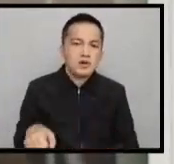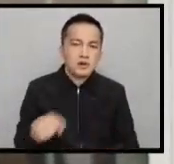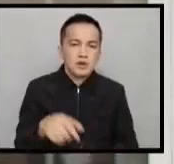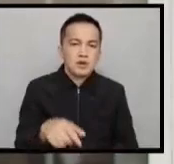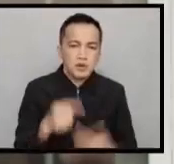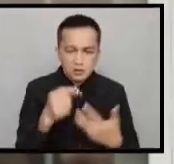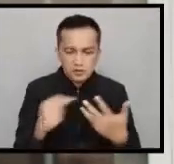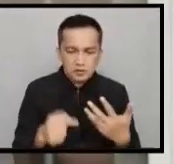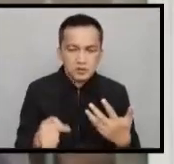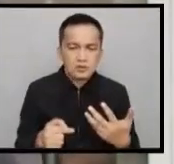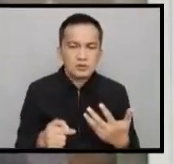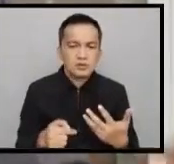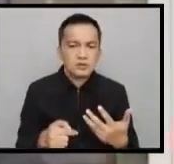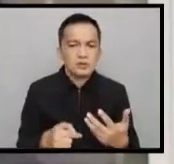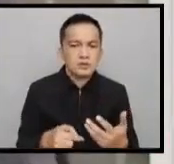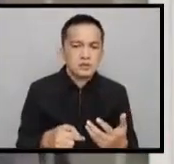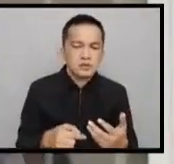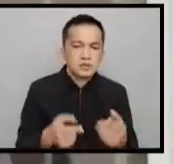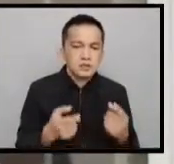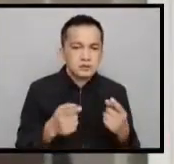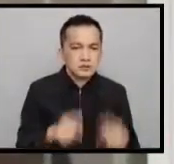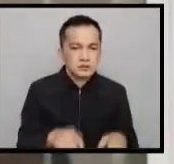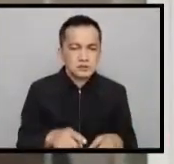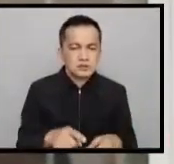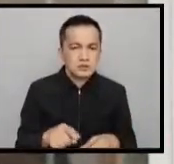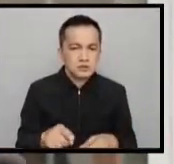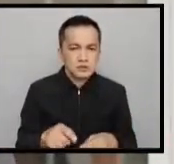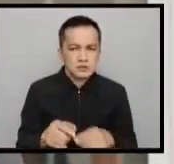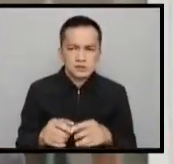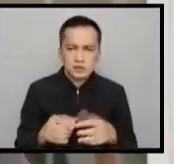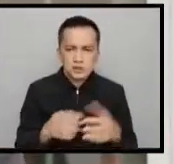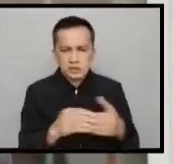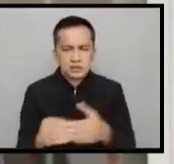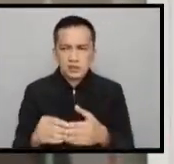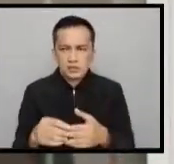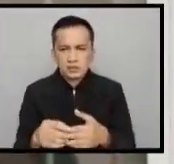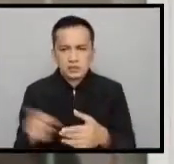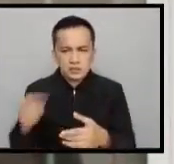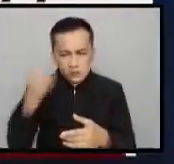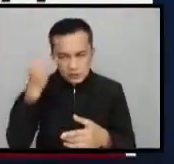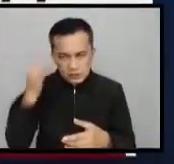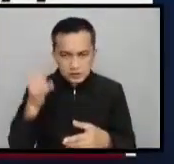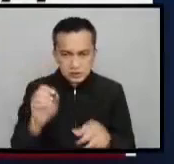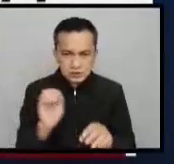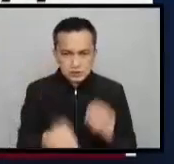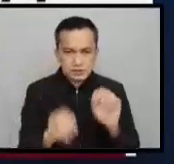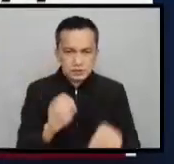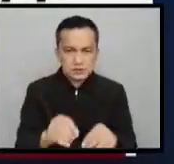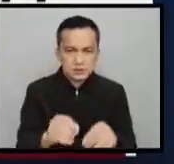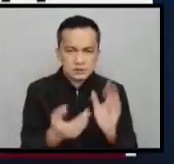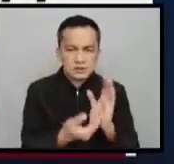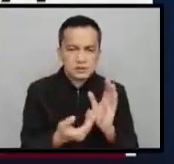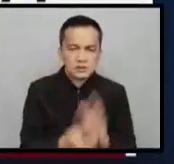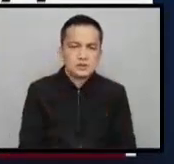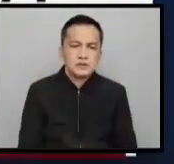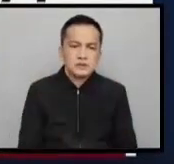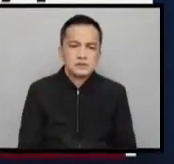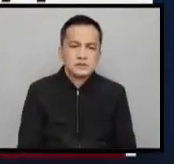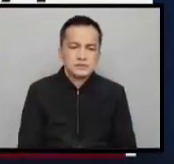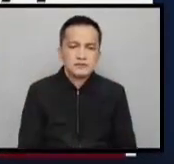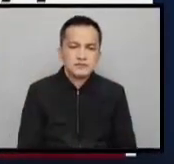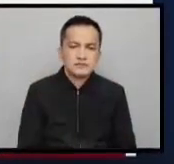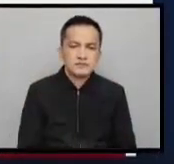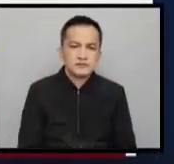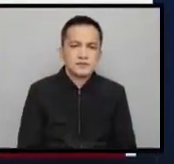instances lend credence to our contention na planted po yung ebidensya. Itinanggi naman ito ng PNP